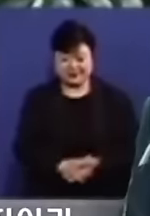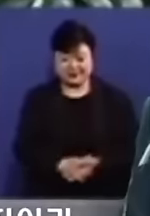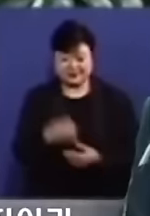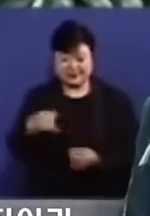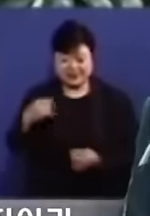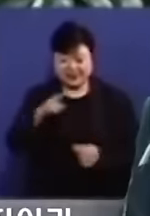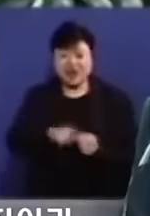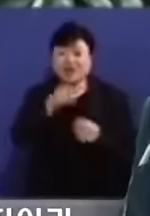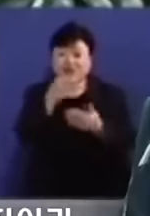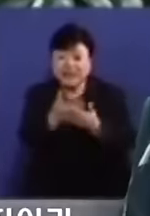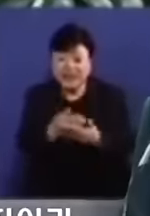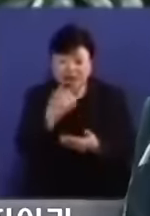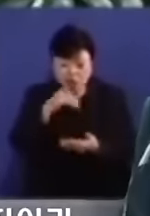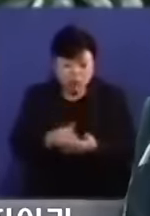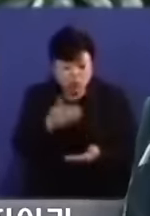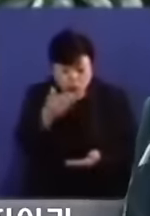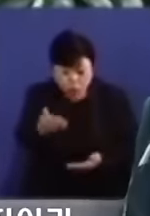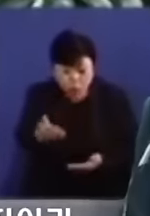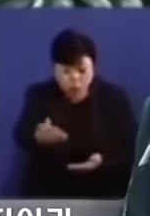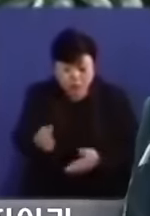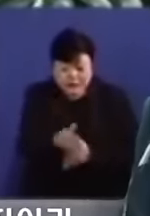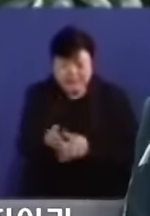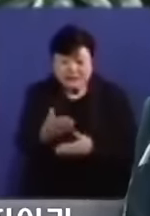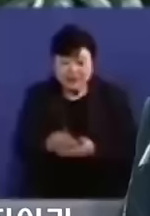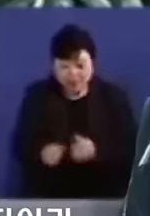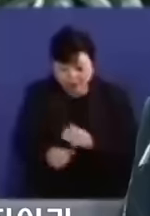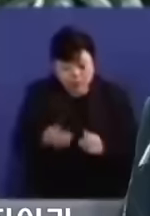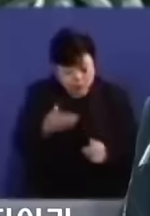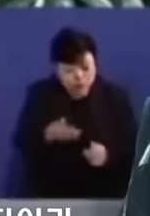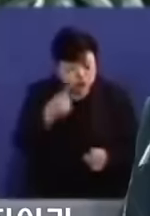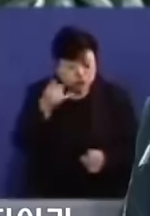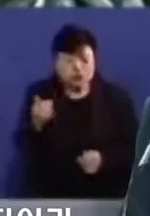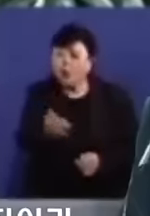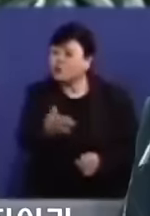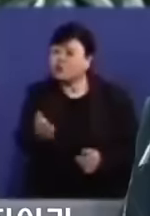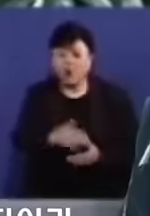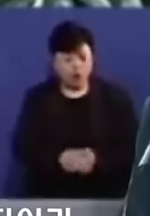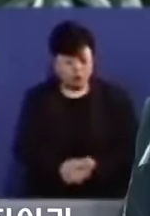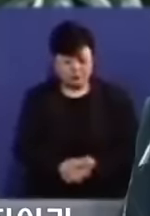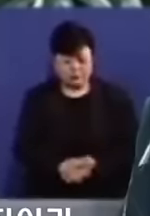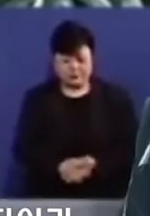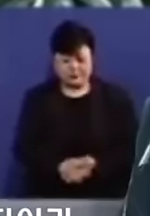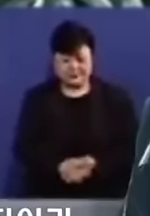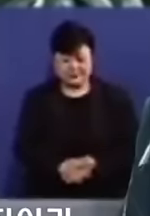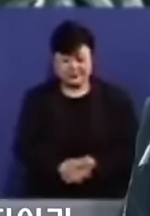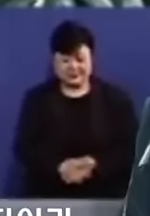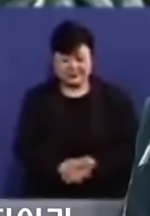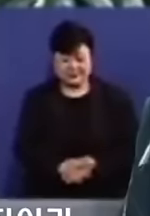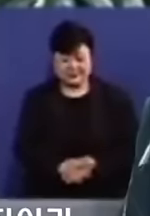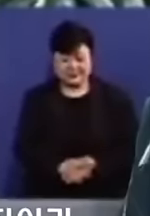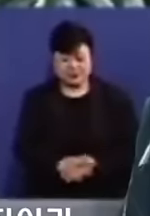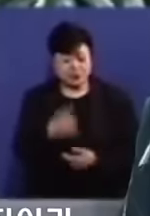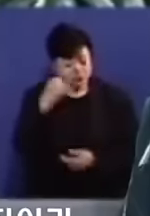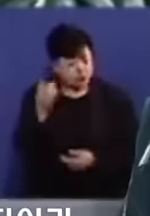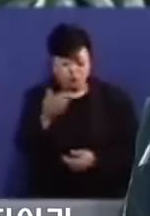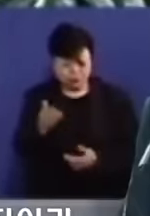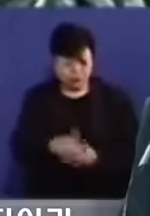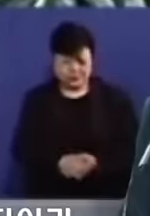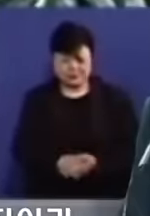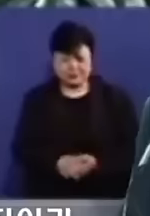자녀가 떡을 달라 하면 돌을 주며 생선을 달라 하면 뱀을 줄 부모를 보았느냐? 그런 부모 없지요.